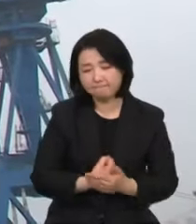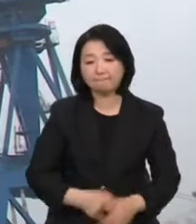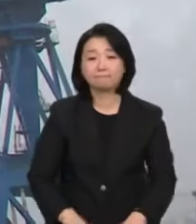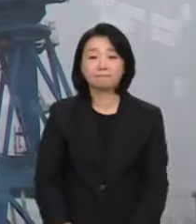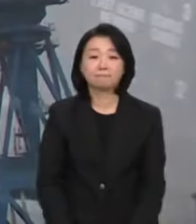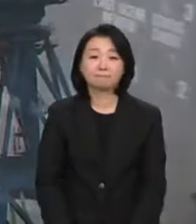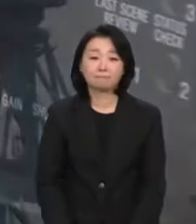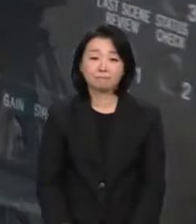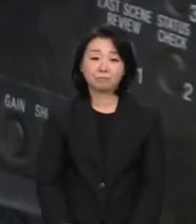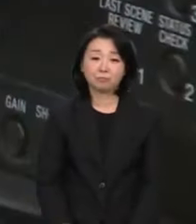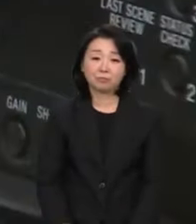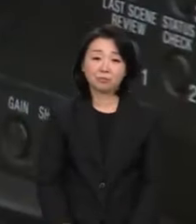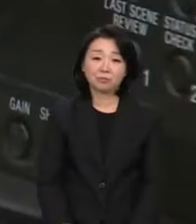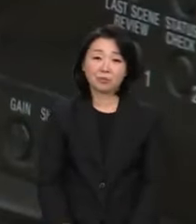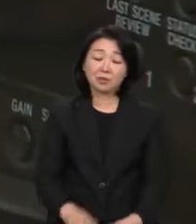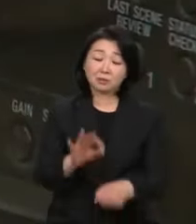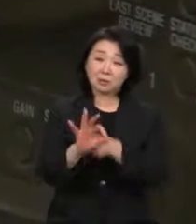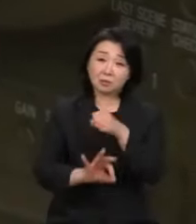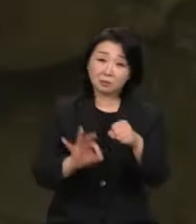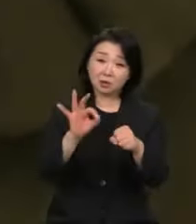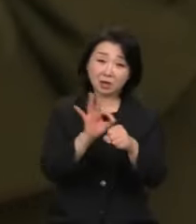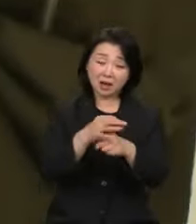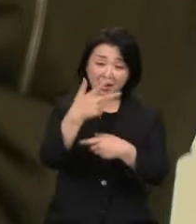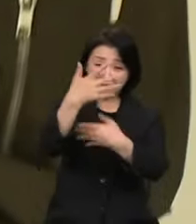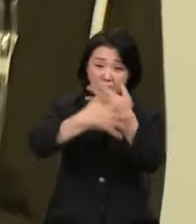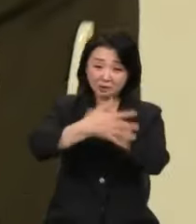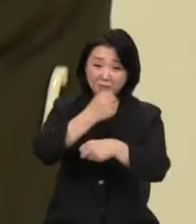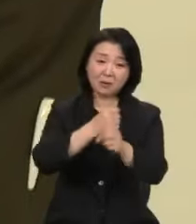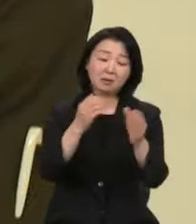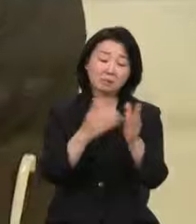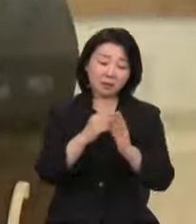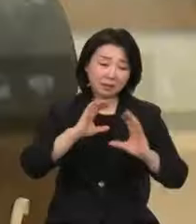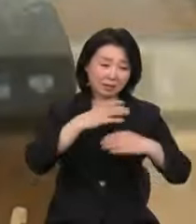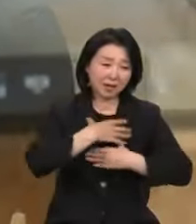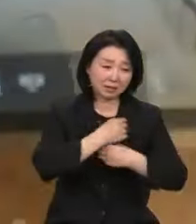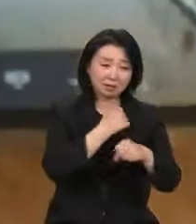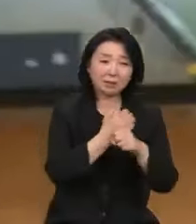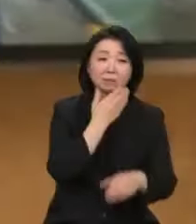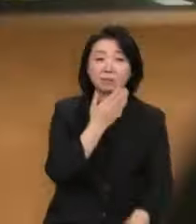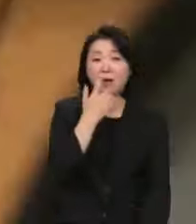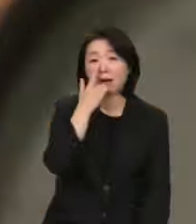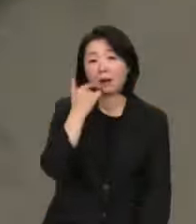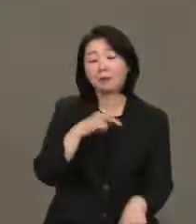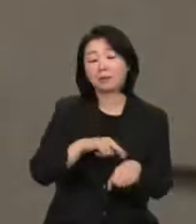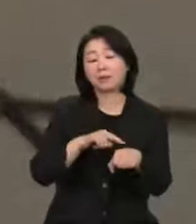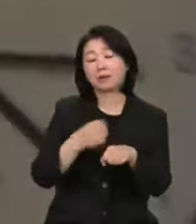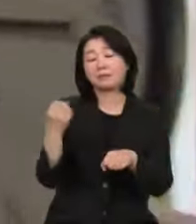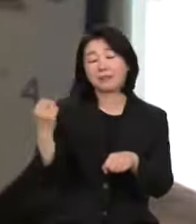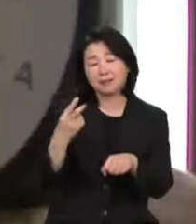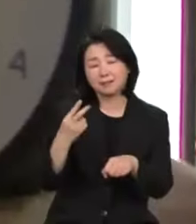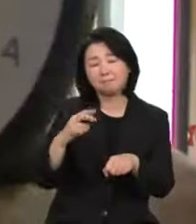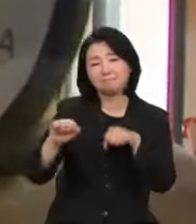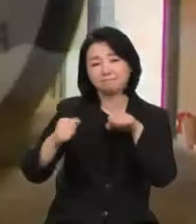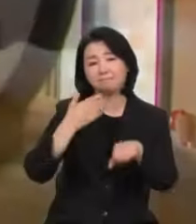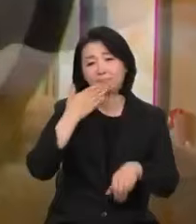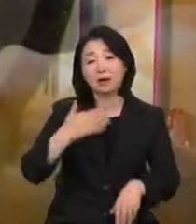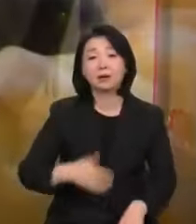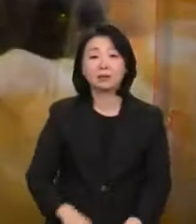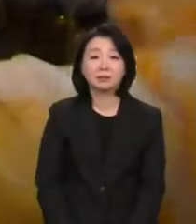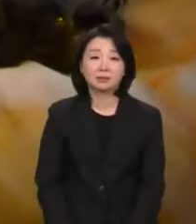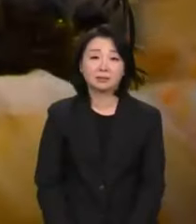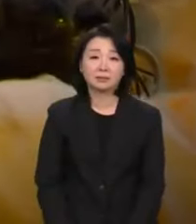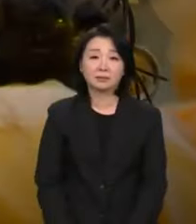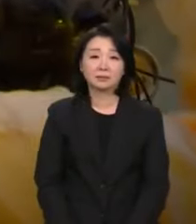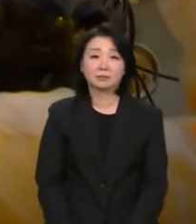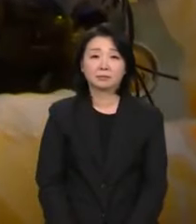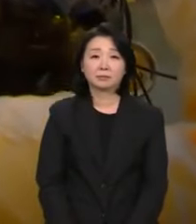이 10년간의 기록이 세상을 조금 더 안전하게 만들 수 있다면 아버지의 시간도 다시 움직일 수 있을 겁니다.